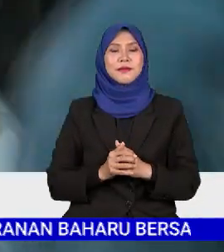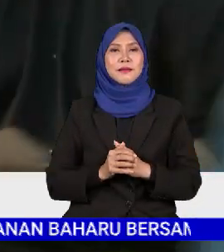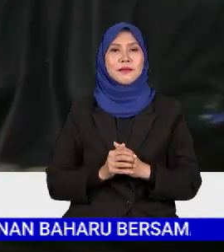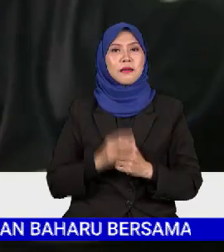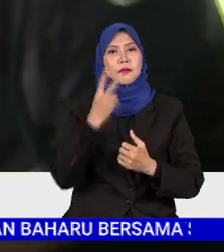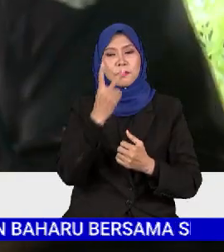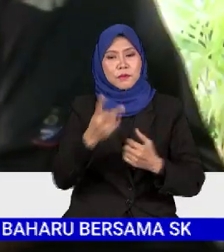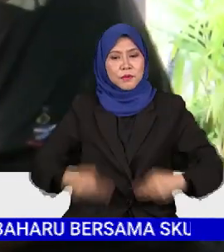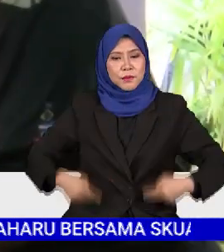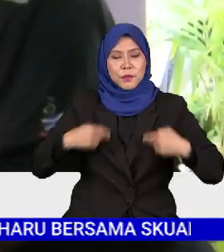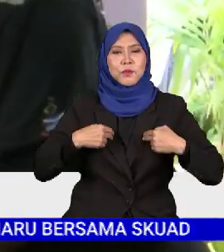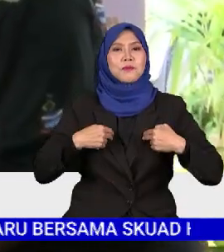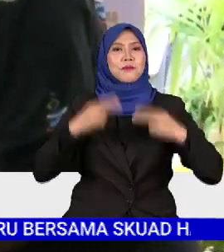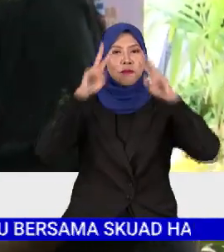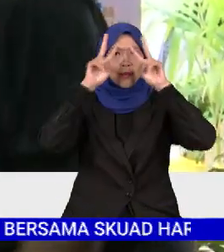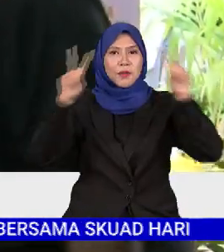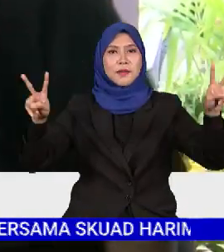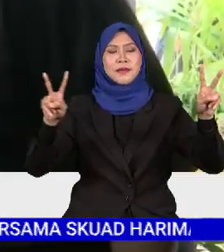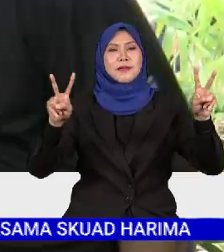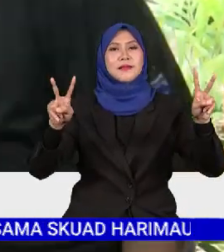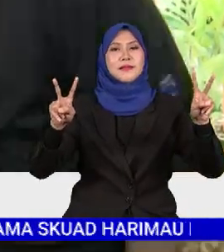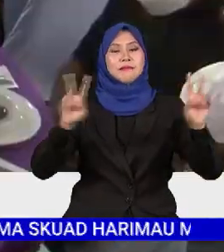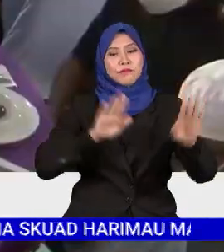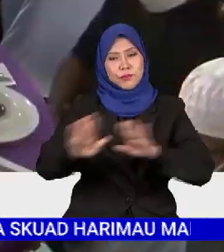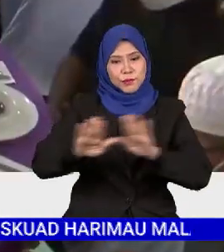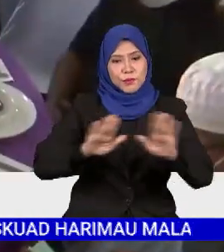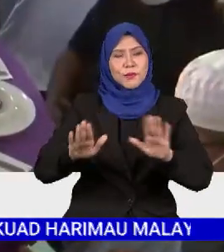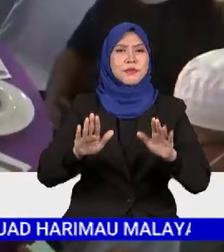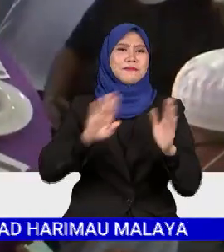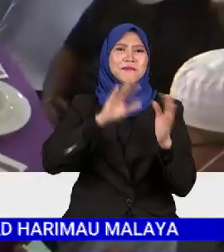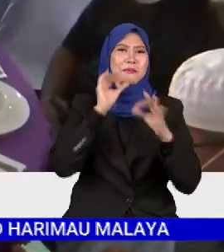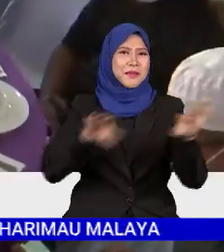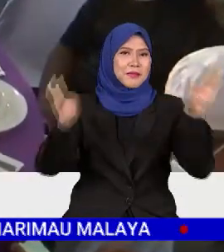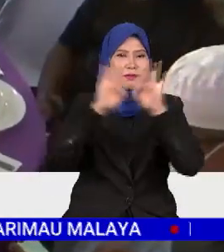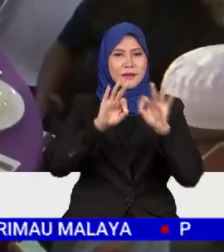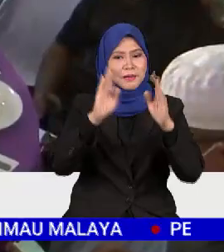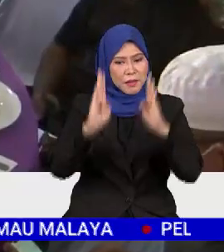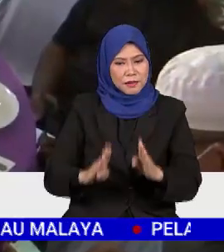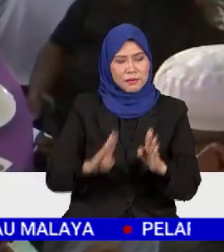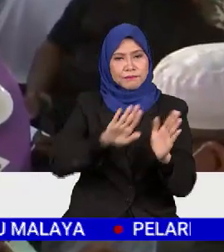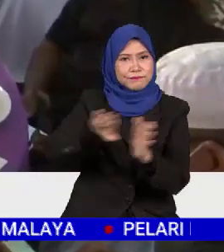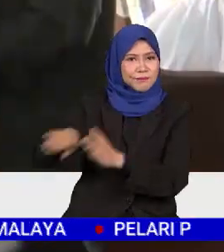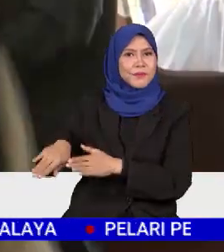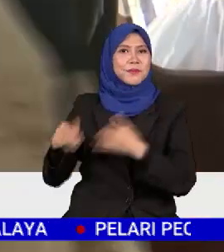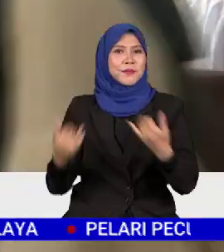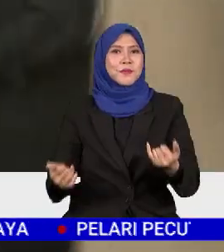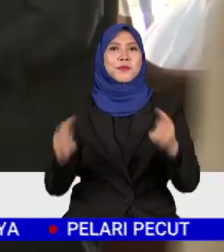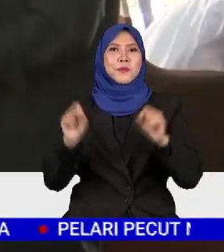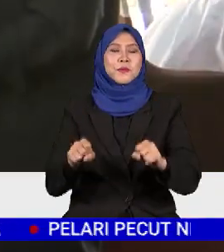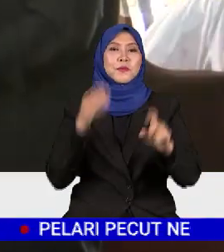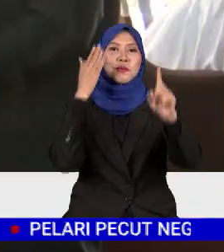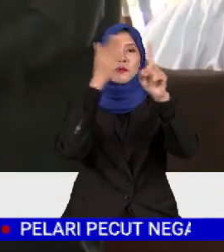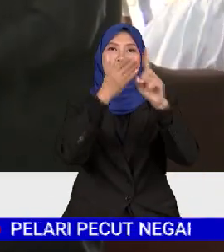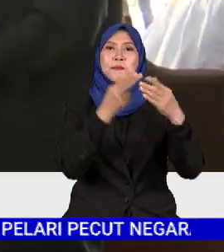suasana hidup harmoni dengan toleransi tanpa meminggirkan latar belakang etnik dan agama menjadi tonggak dalam Islam sekaligus kunci